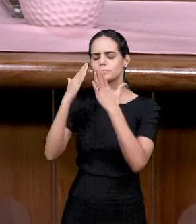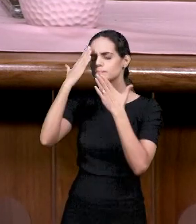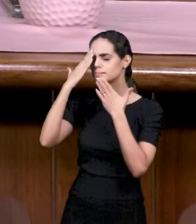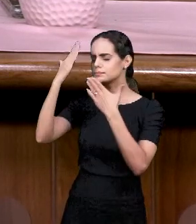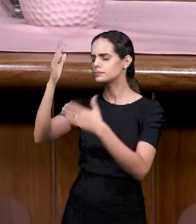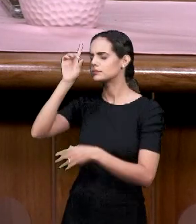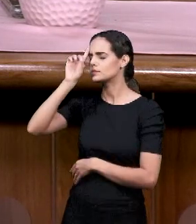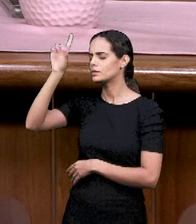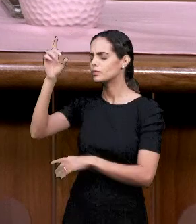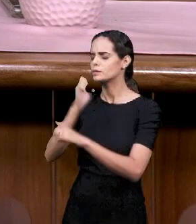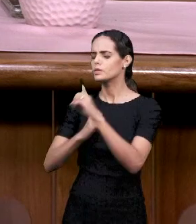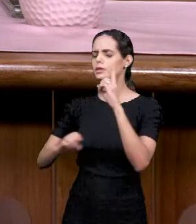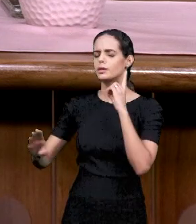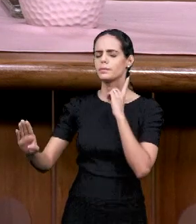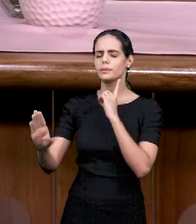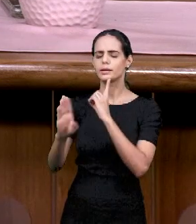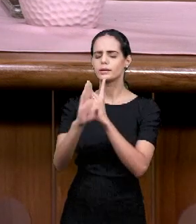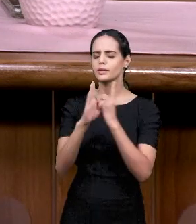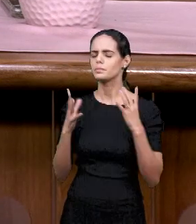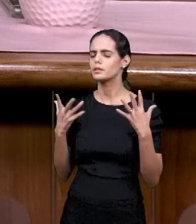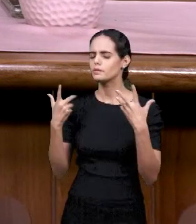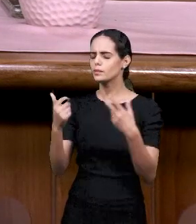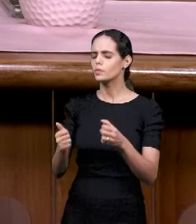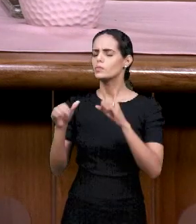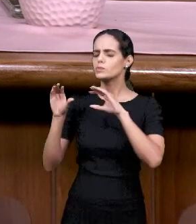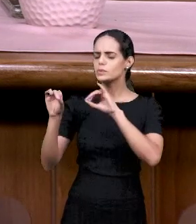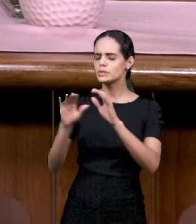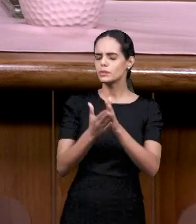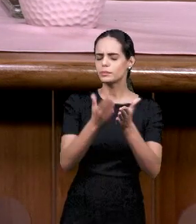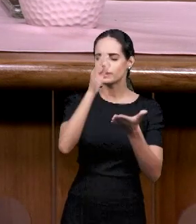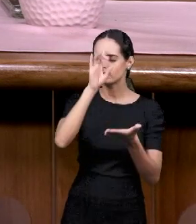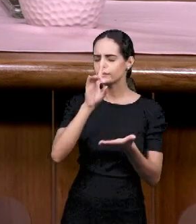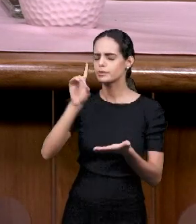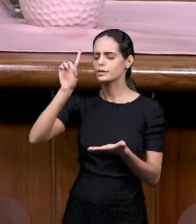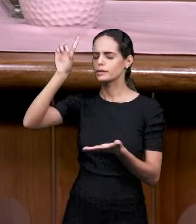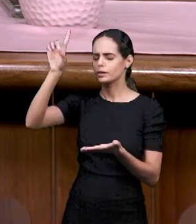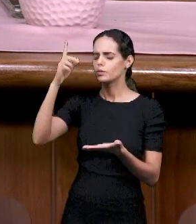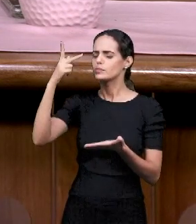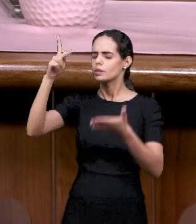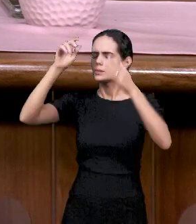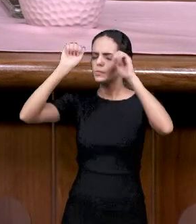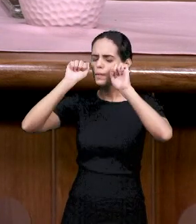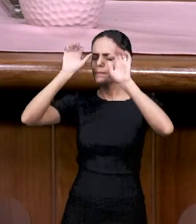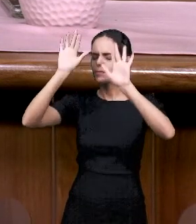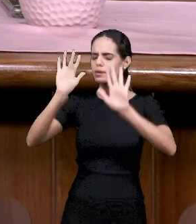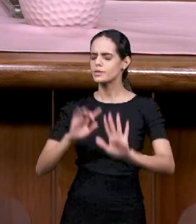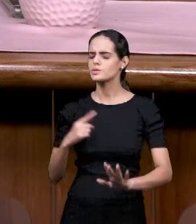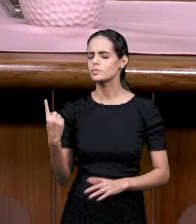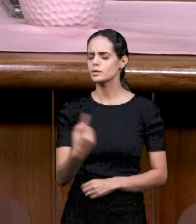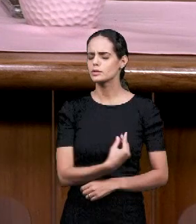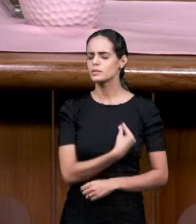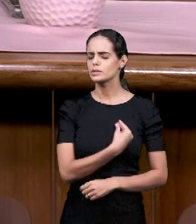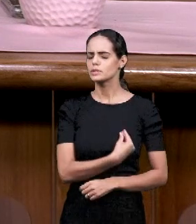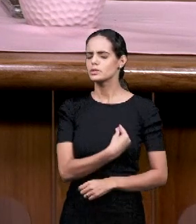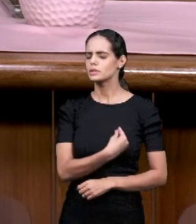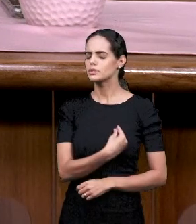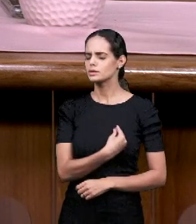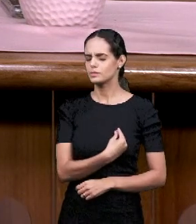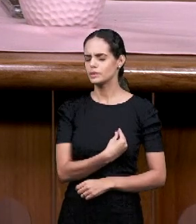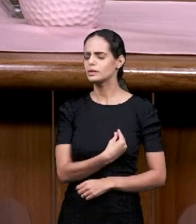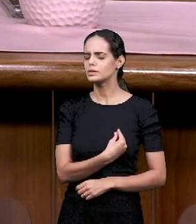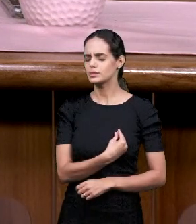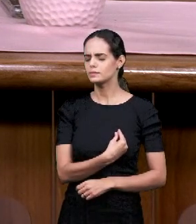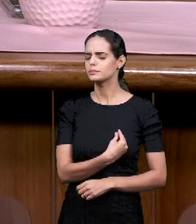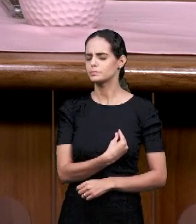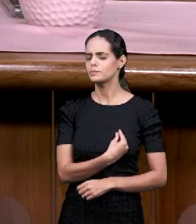cette école biblique dominicale, pour la richesse de ton enseignement, de ta parole et ta bénédiction sur nous le long de toute